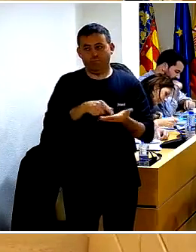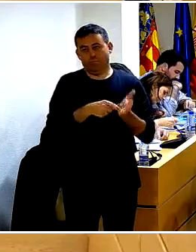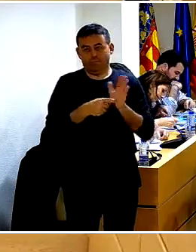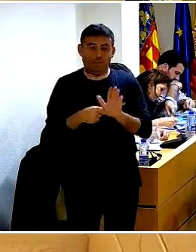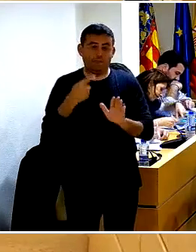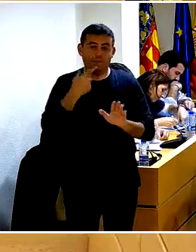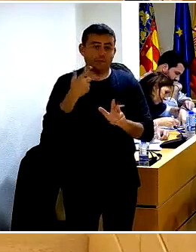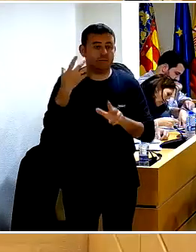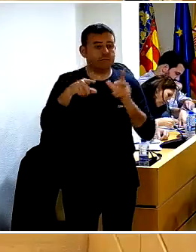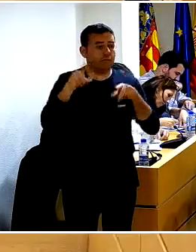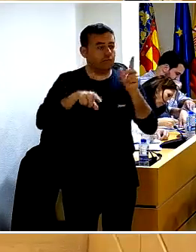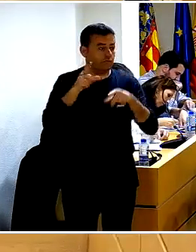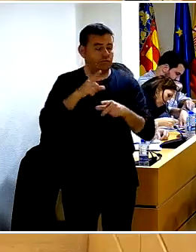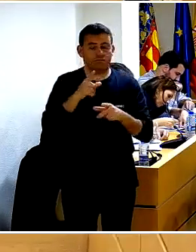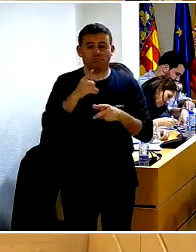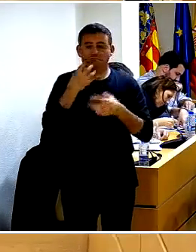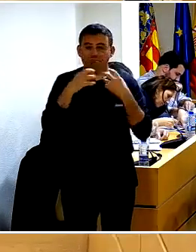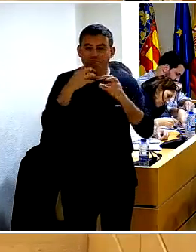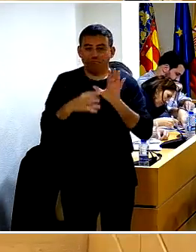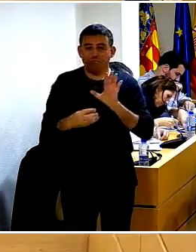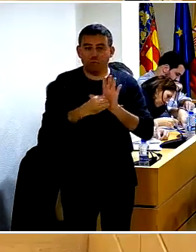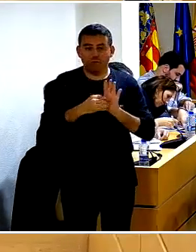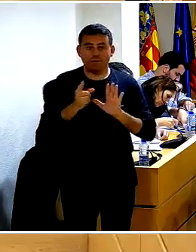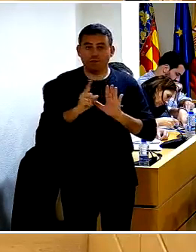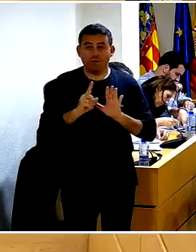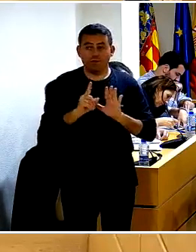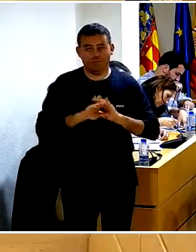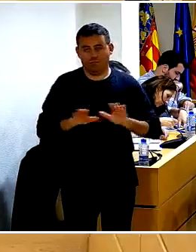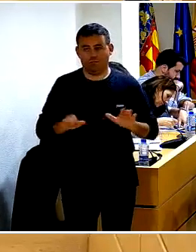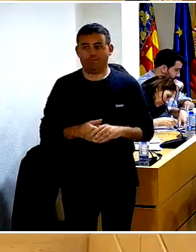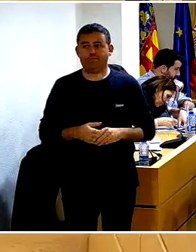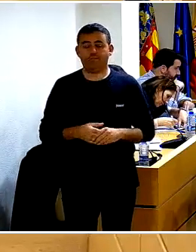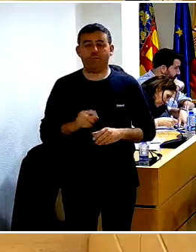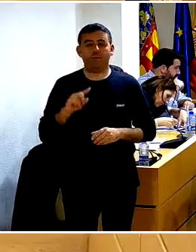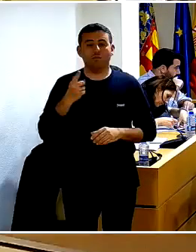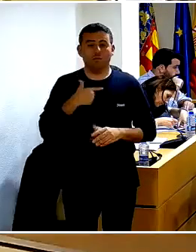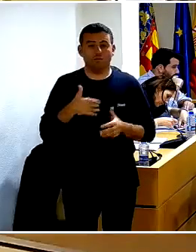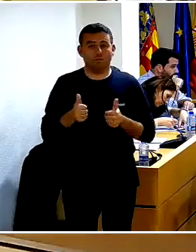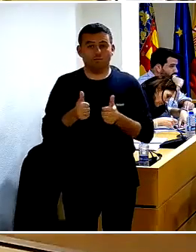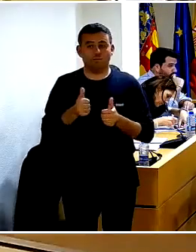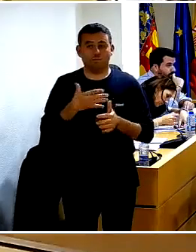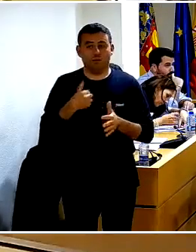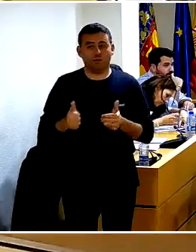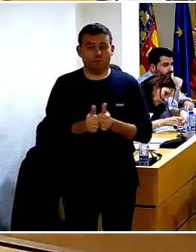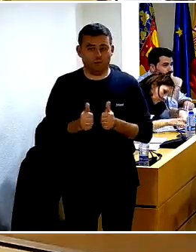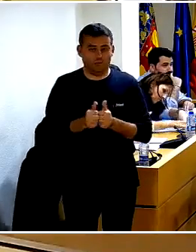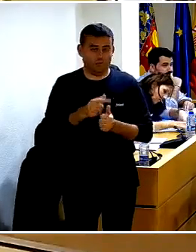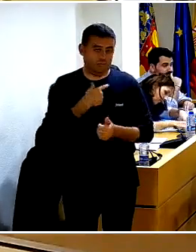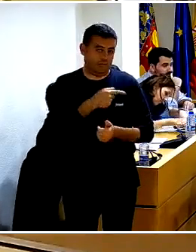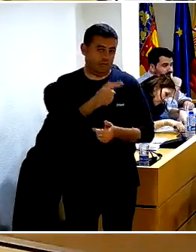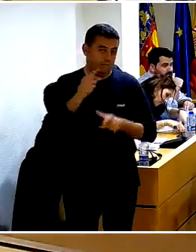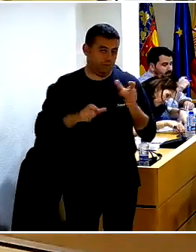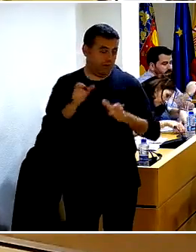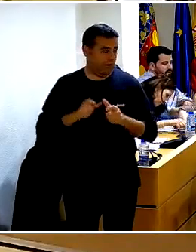al·legacions. Vale, moltes gràcies. Té la paraula al regidor d'Interior i Personal, Vicenç Iscar. Sí, gràcies, alcaldessa.